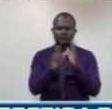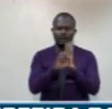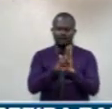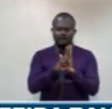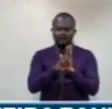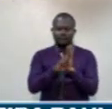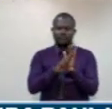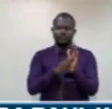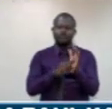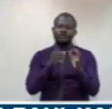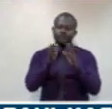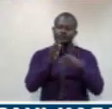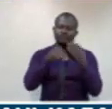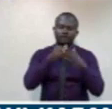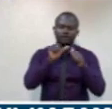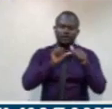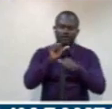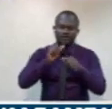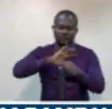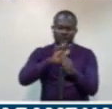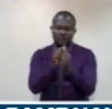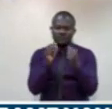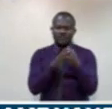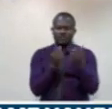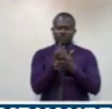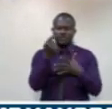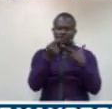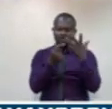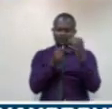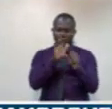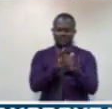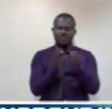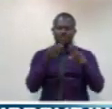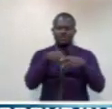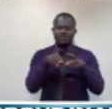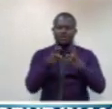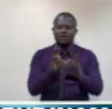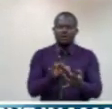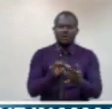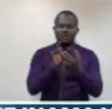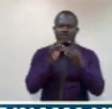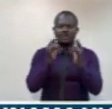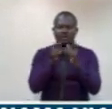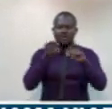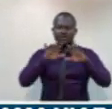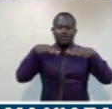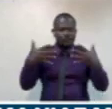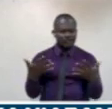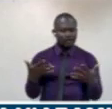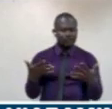Unagikomoje kijyanye na COVID-19 yatumye ibintu byinshi bisigaye biba mu buryo budasanzwe. Iyi nama yo izaba mu buhe buryo?